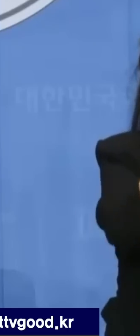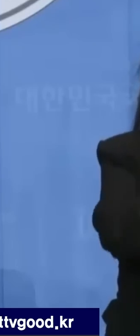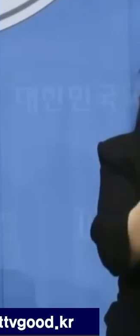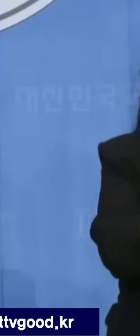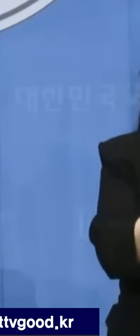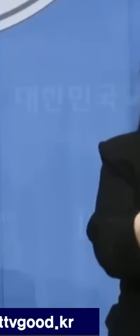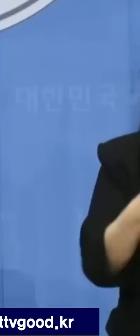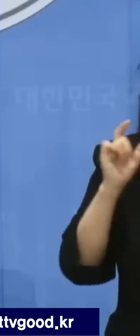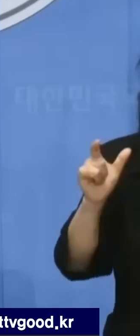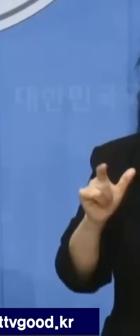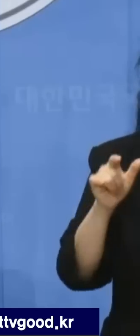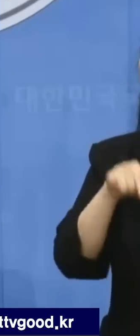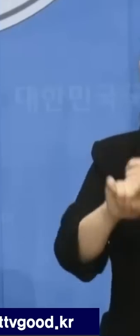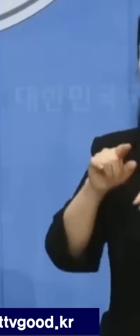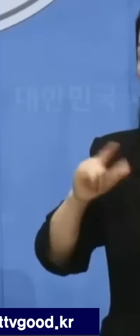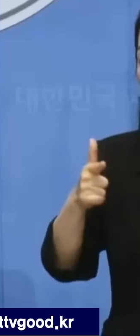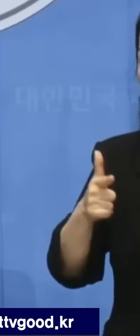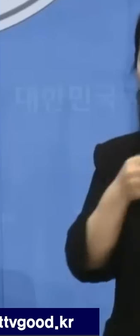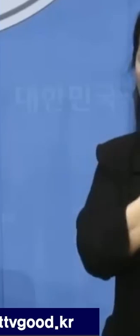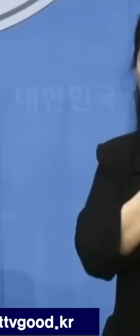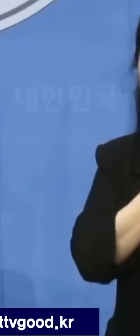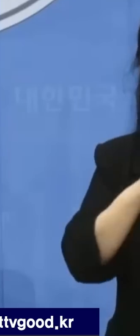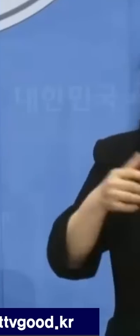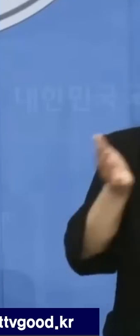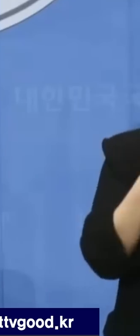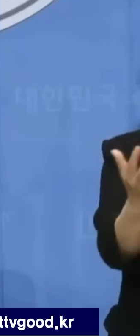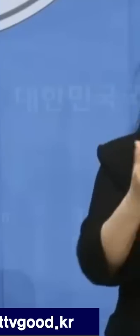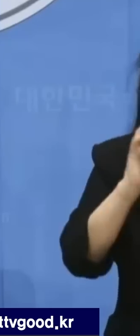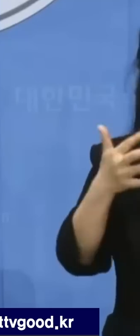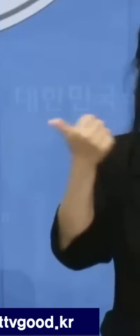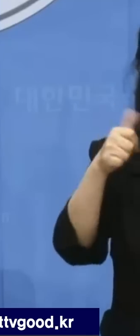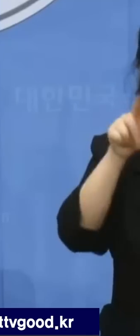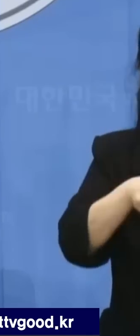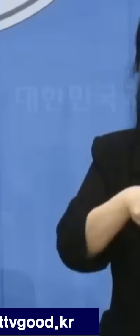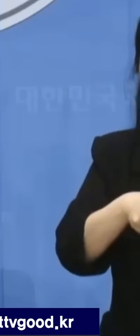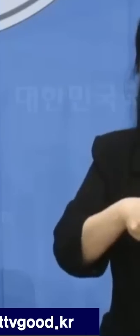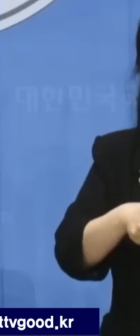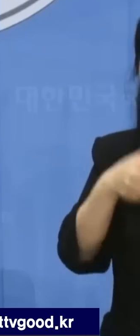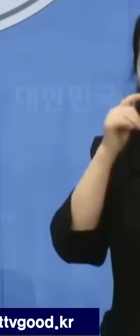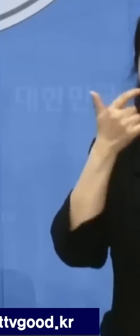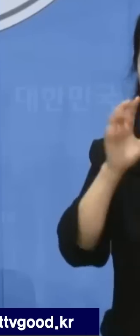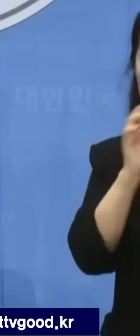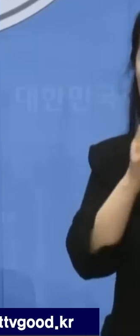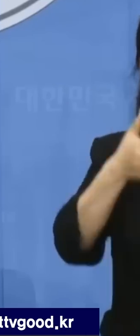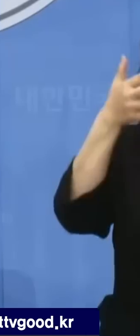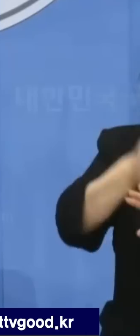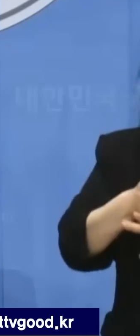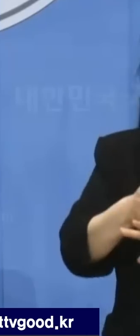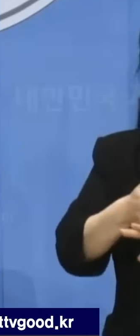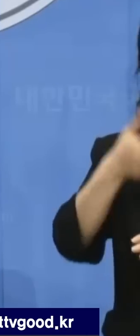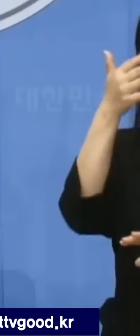아니라 당의 운명과 진로는 당원들의 총의를 모아 결정해야 합니다. 몇몇 특정인이 흔들 수